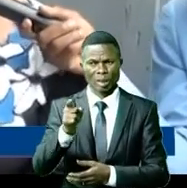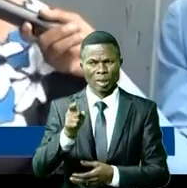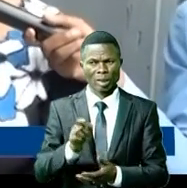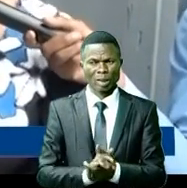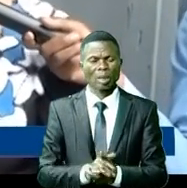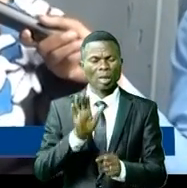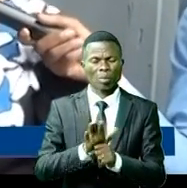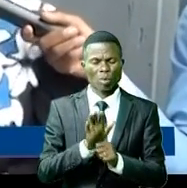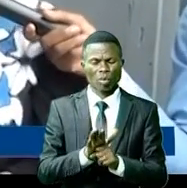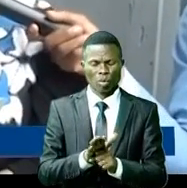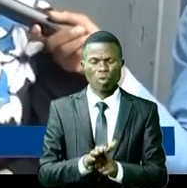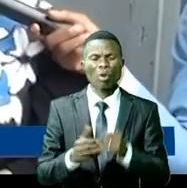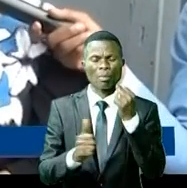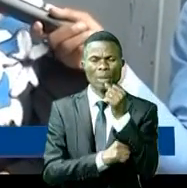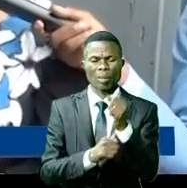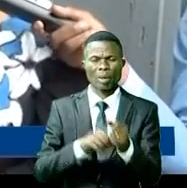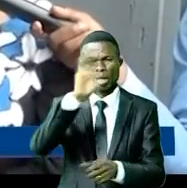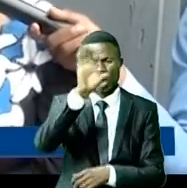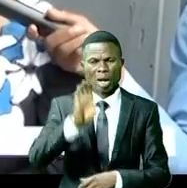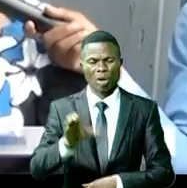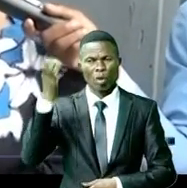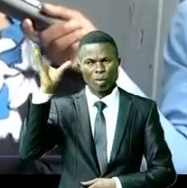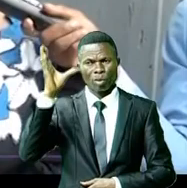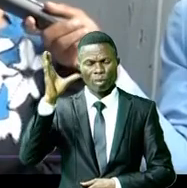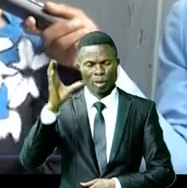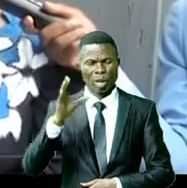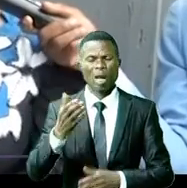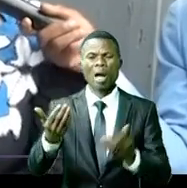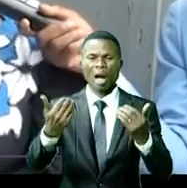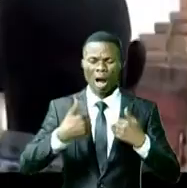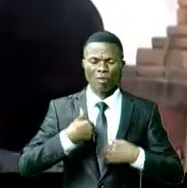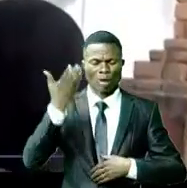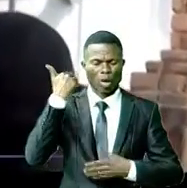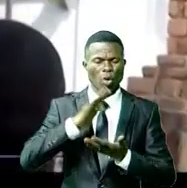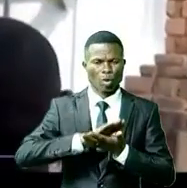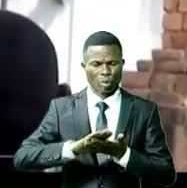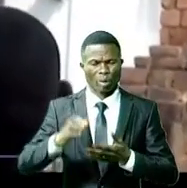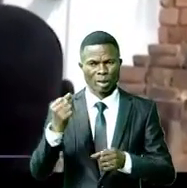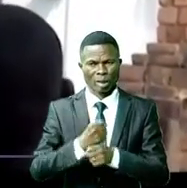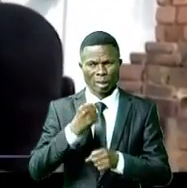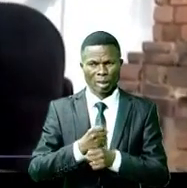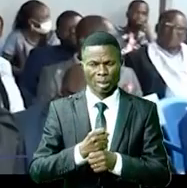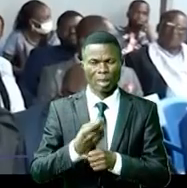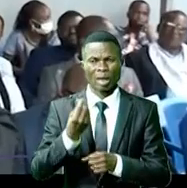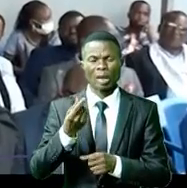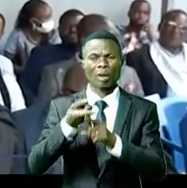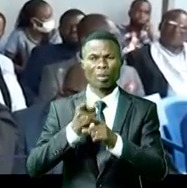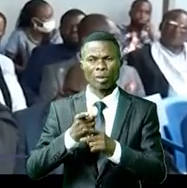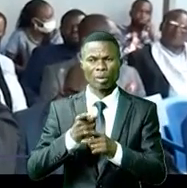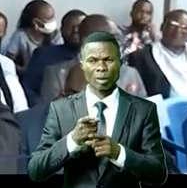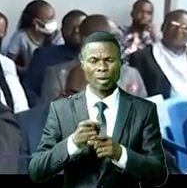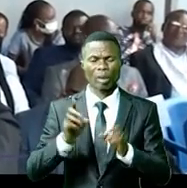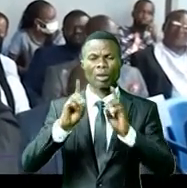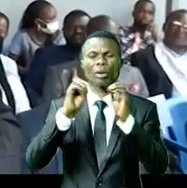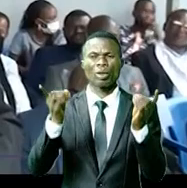importante de la population de la commune de Makala à avoir accès à l'eau potable. Ces travaux ont été financés par le